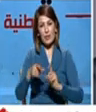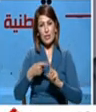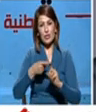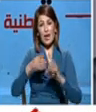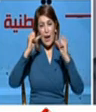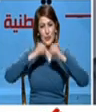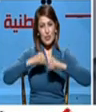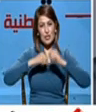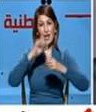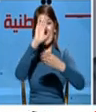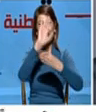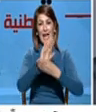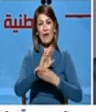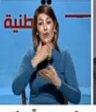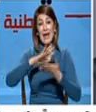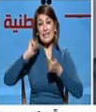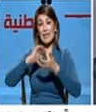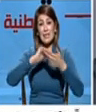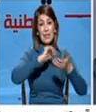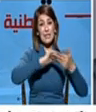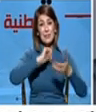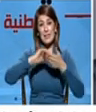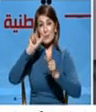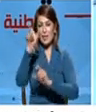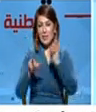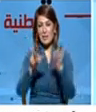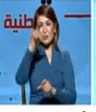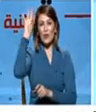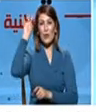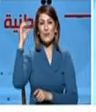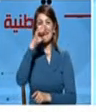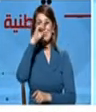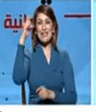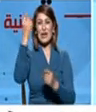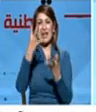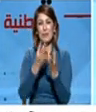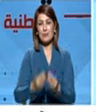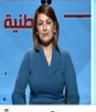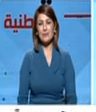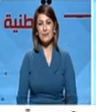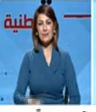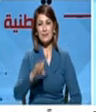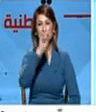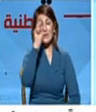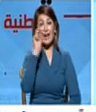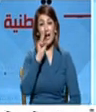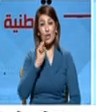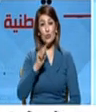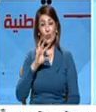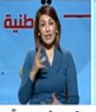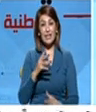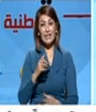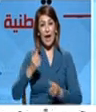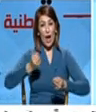نحافظ على سلامه ان شاء الله يكونوا حافظنا على سلامه التونسيه انسان اه اسرائيليه لكن سياسيه كما